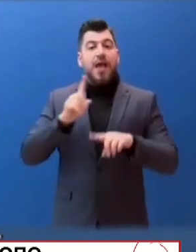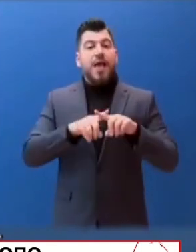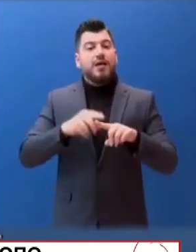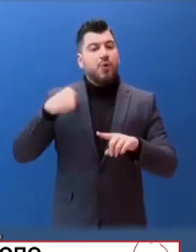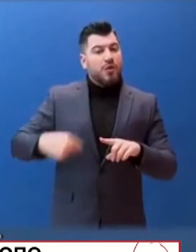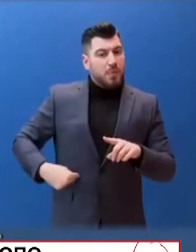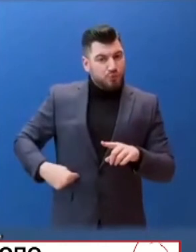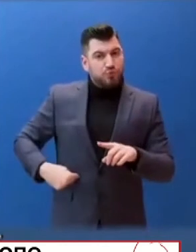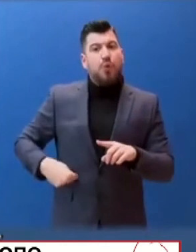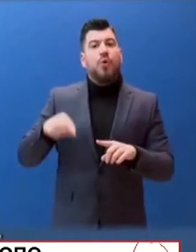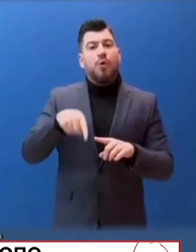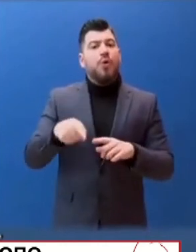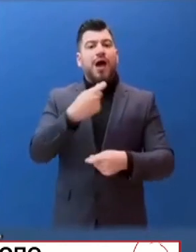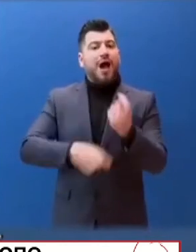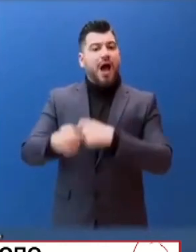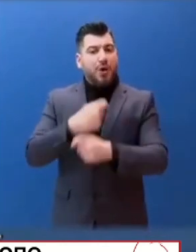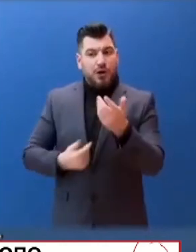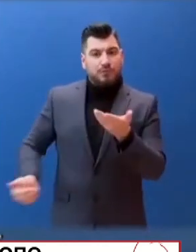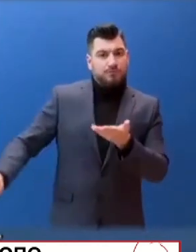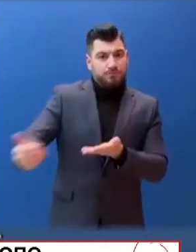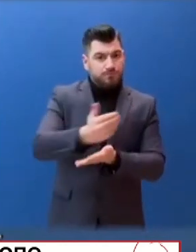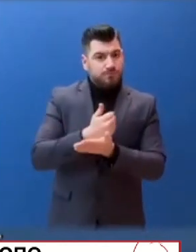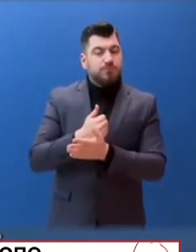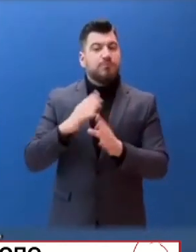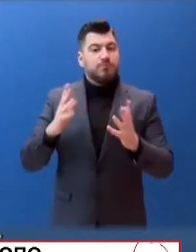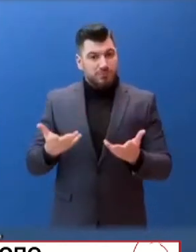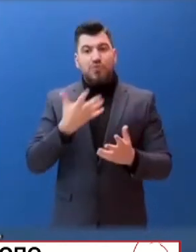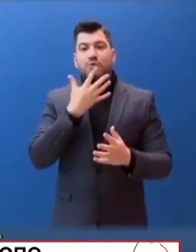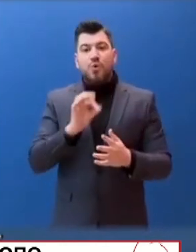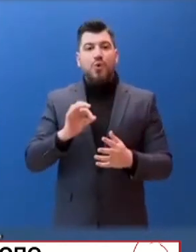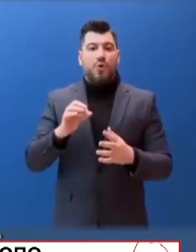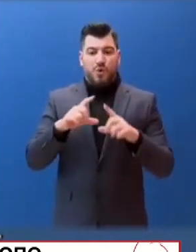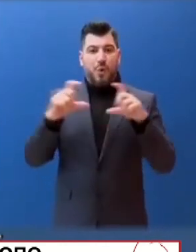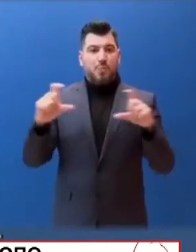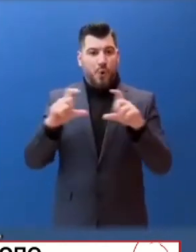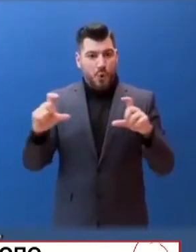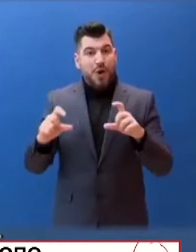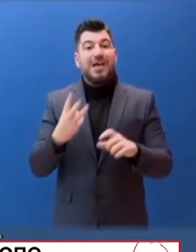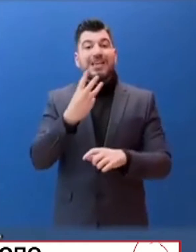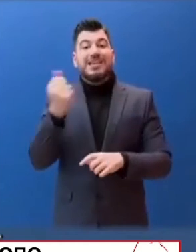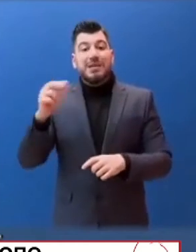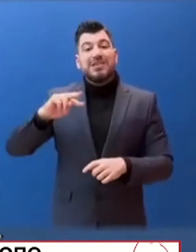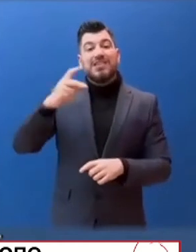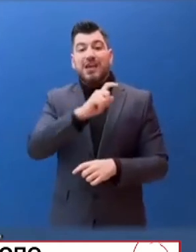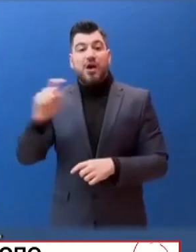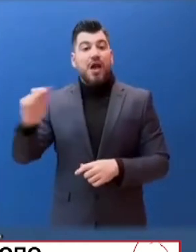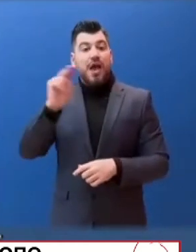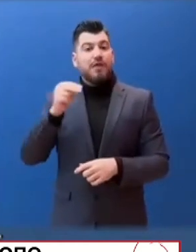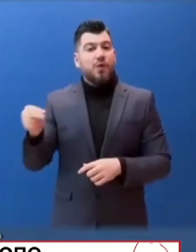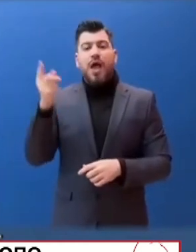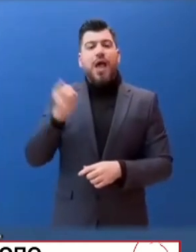δημόσιο άντλησε από τις αγορές μέσω της έκδοσης δεκατούς ομολόγου 3,5 δις ευρώ με επιτόκιο